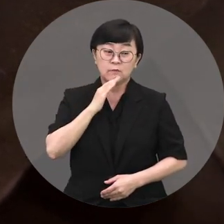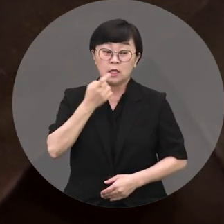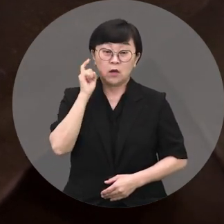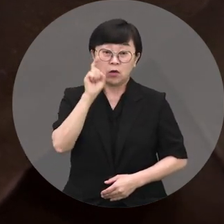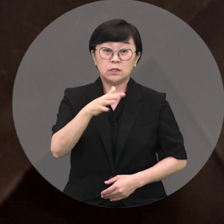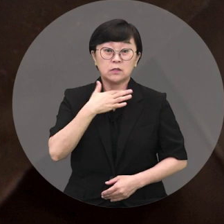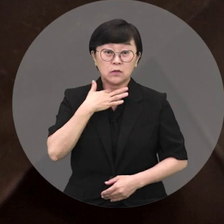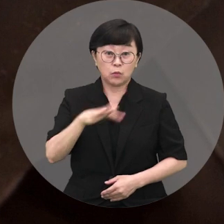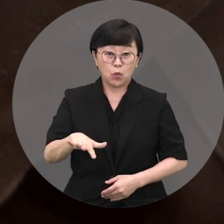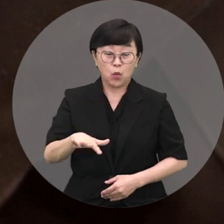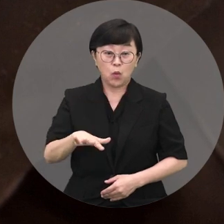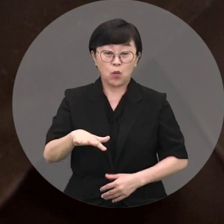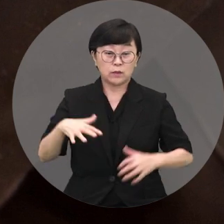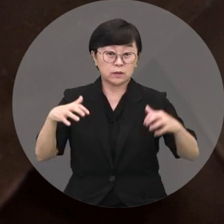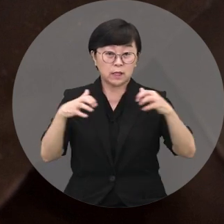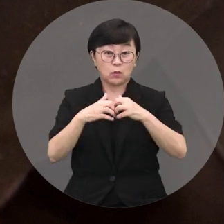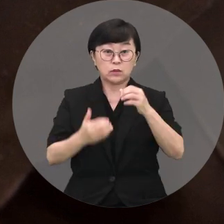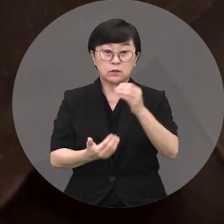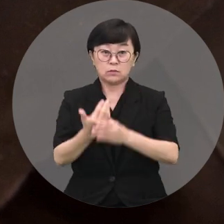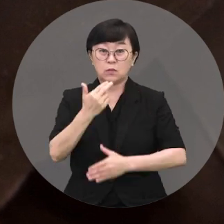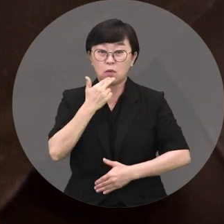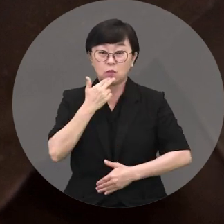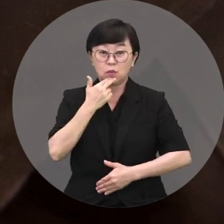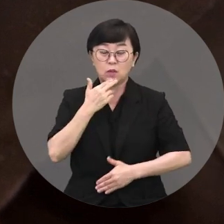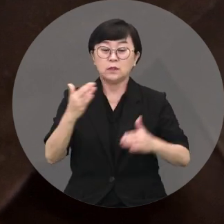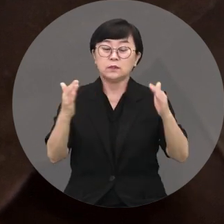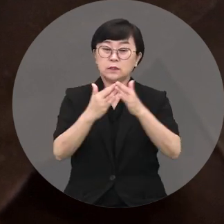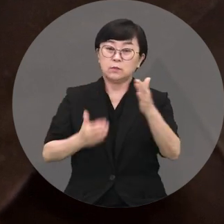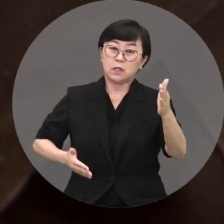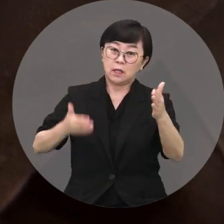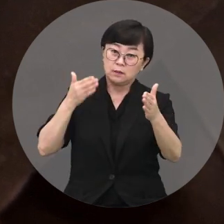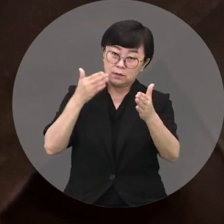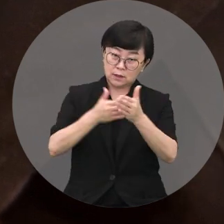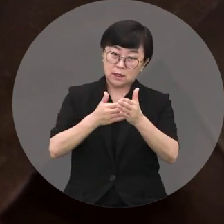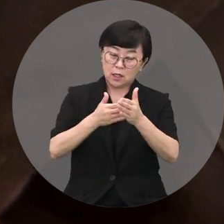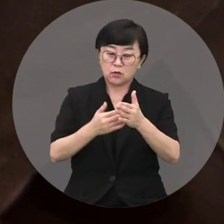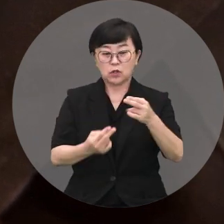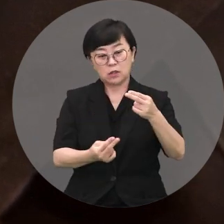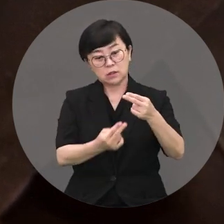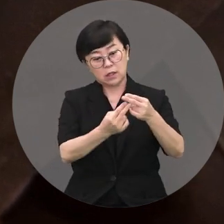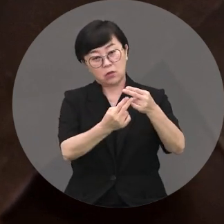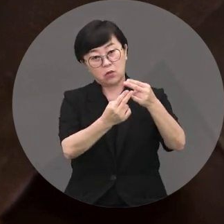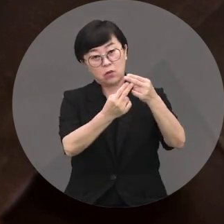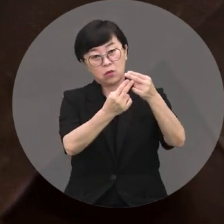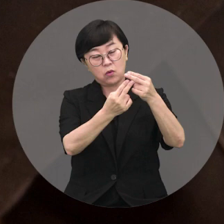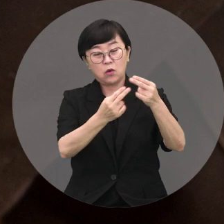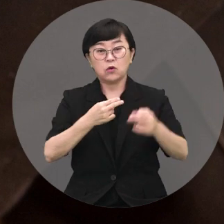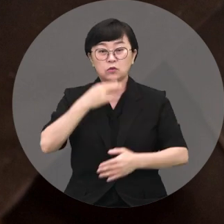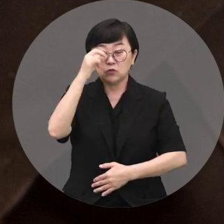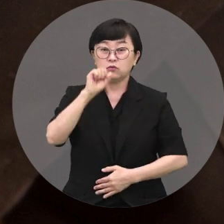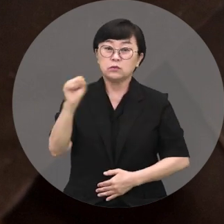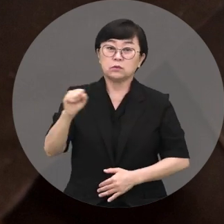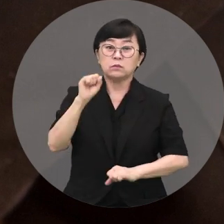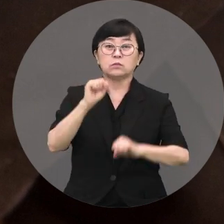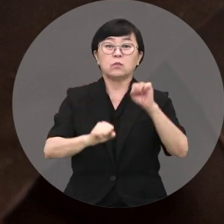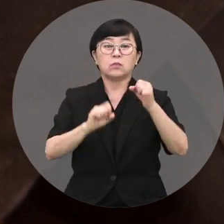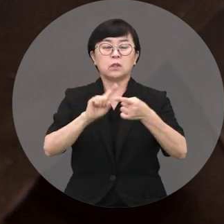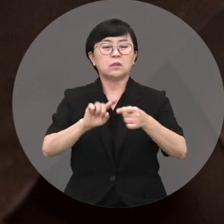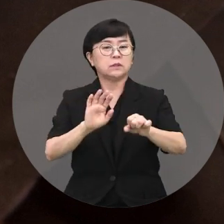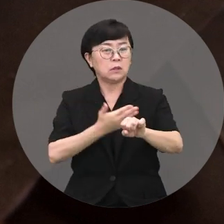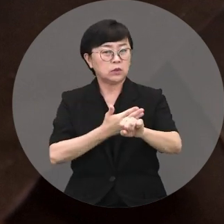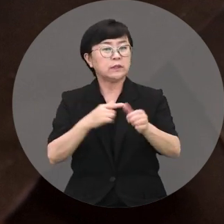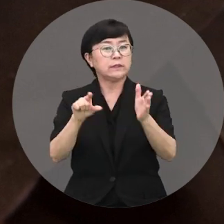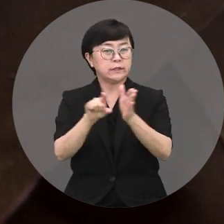되거나 사고가 발생하는 일 없이 무탈하게 귀가한 경험이 축적된 운전자들은 음주운전이라는 행동에 대해